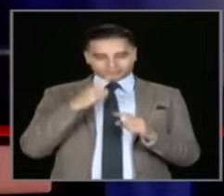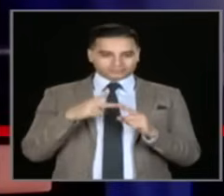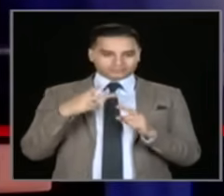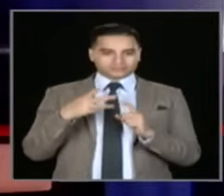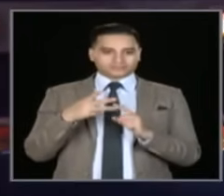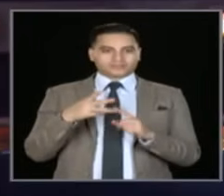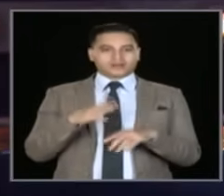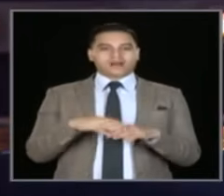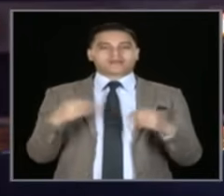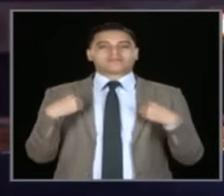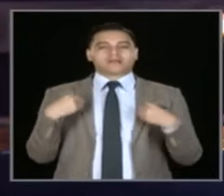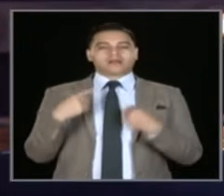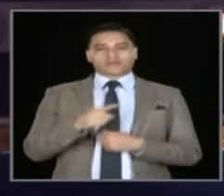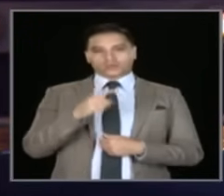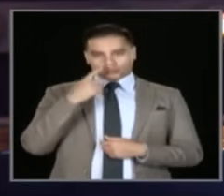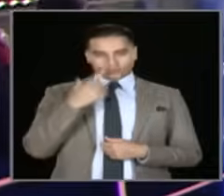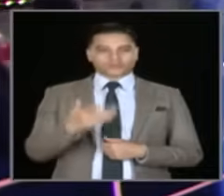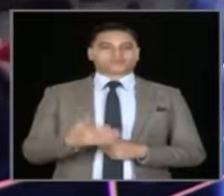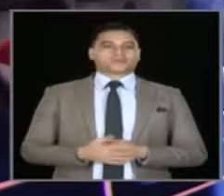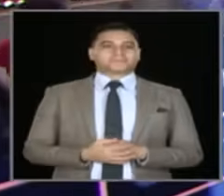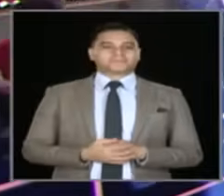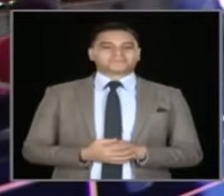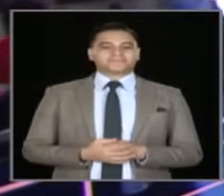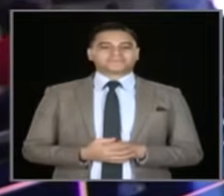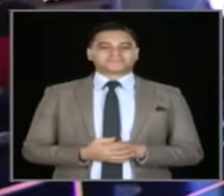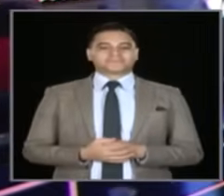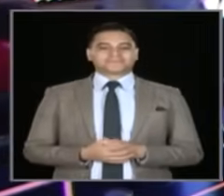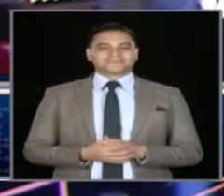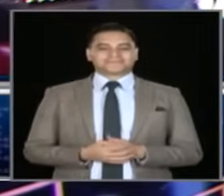الهلباوي وجمال. رياضة. والسؤال هو،